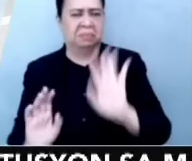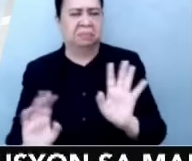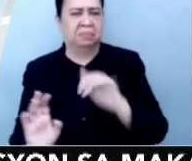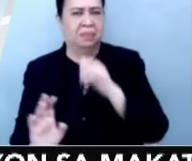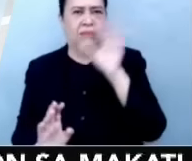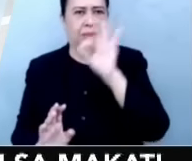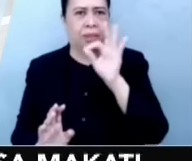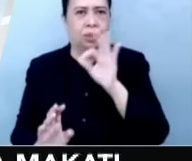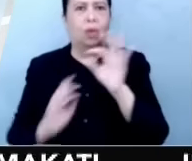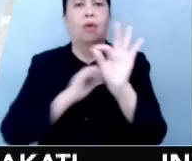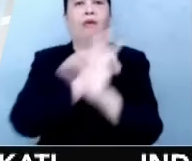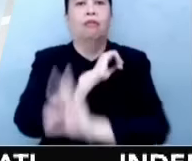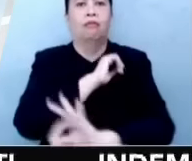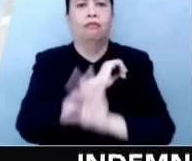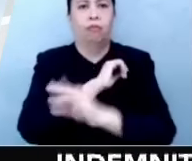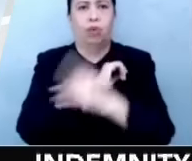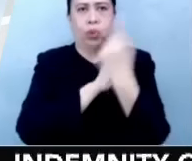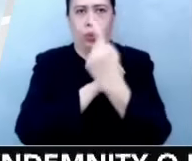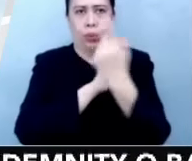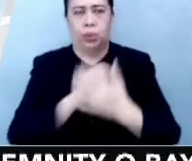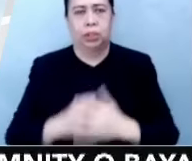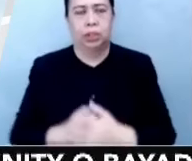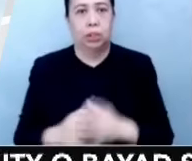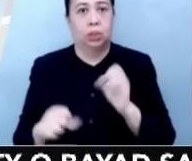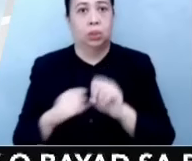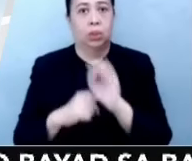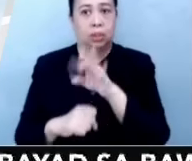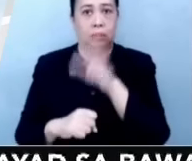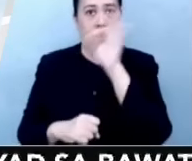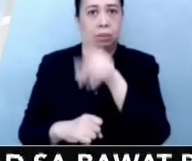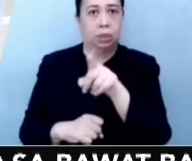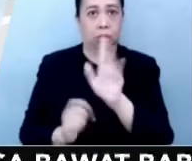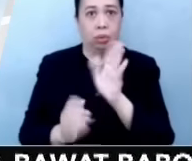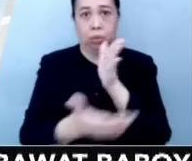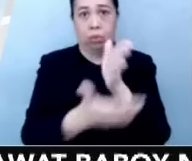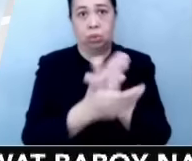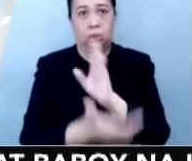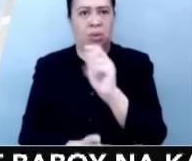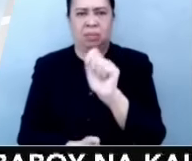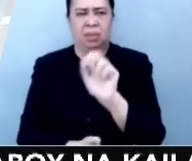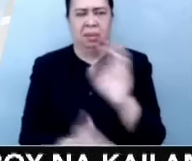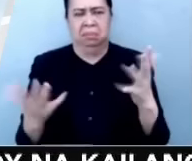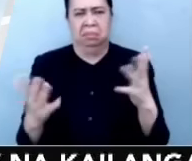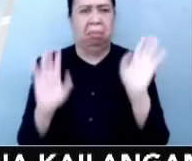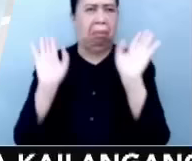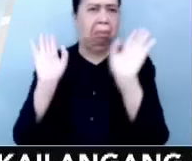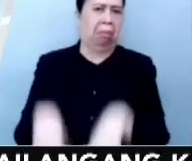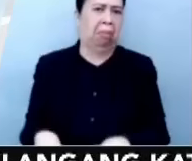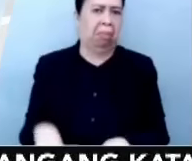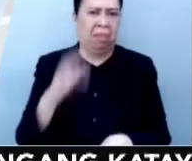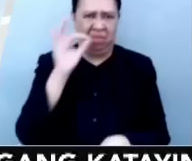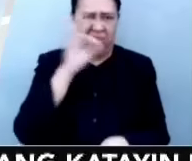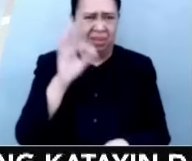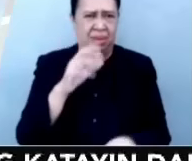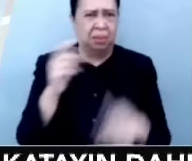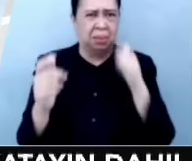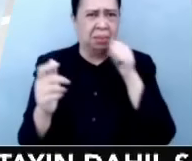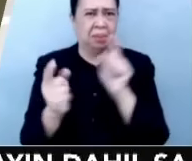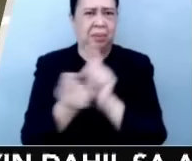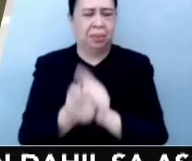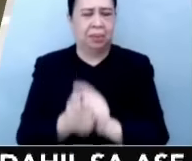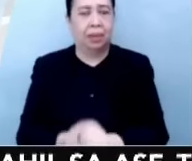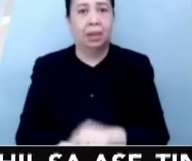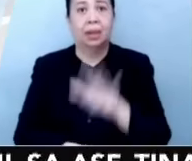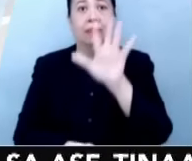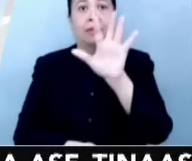Foreigner lang. So ikaw, pag ikaw Pilipino, pupunta ka dun sa bar na yun, hindi, walang papansin sa'yo, walang lalapit sa'yo yung babae. 59 na babaeng